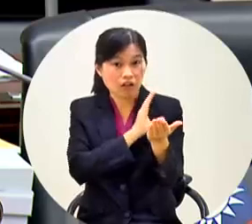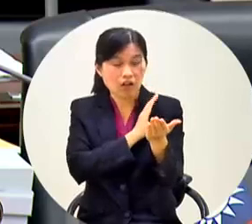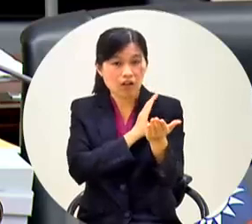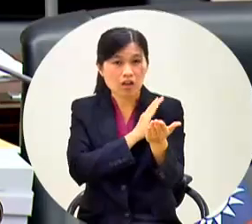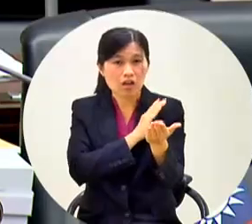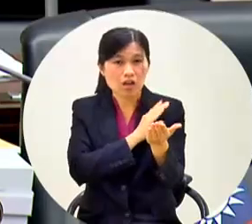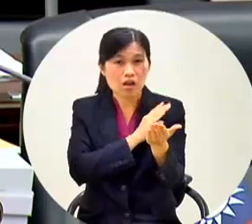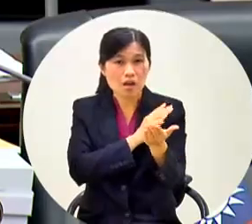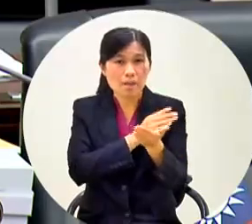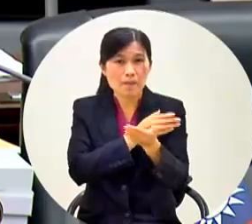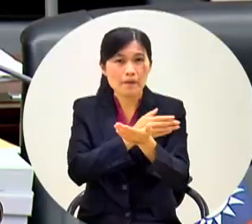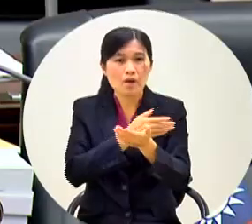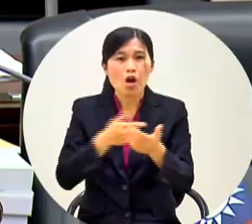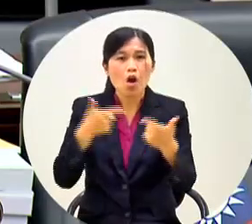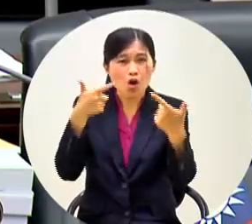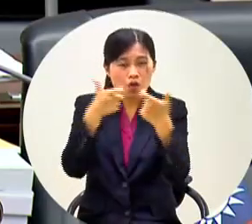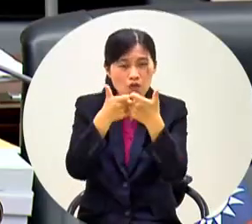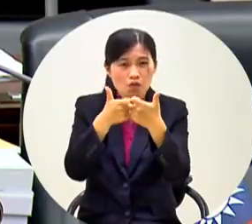的机制。